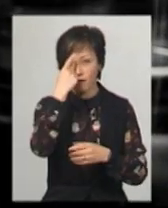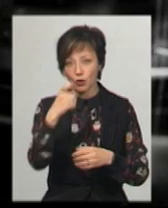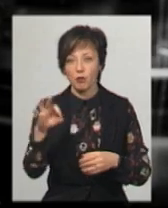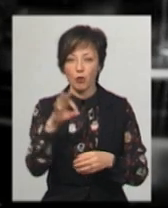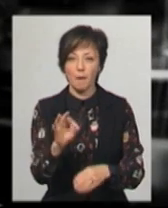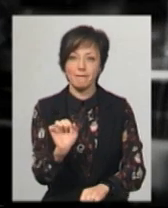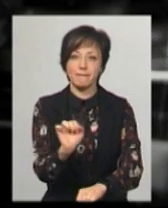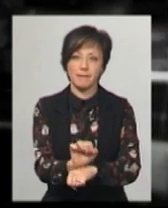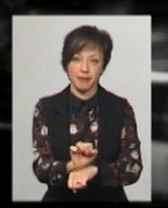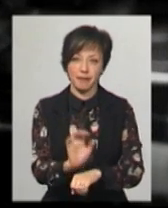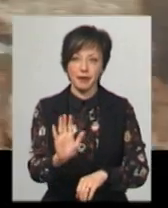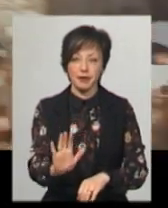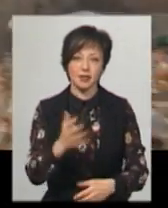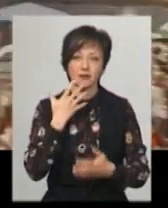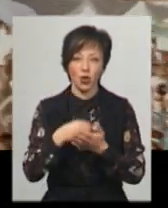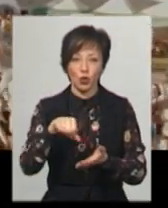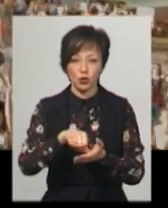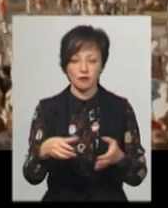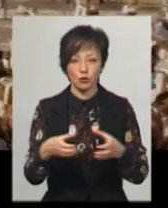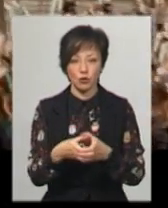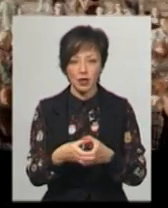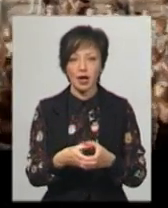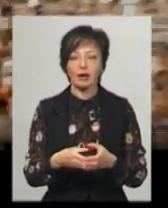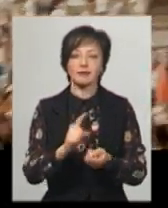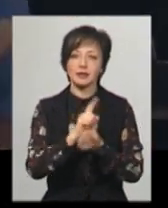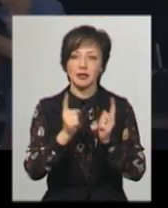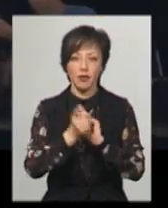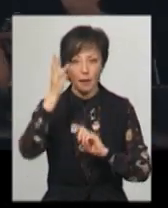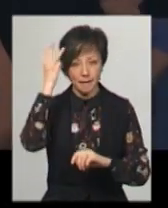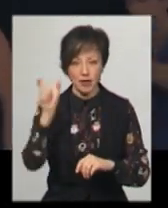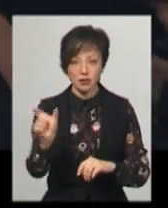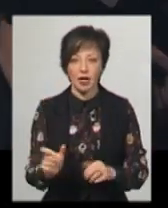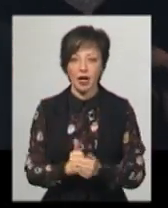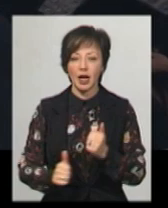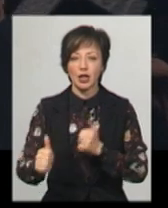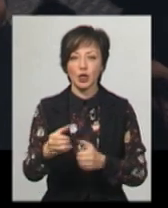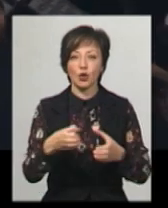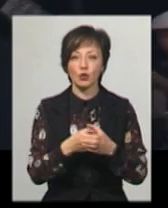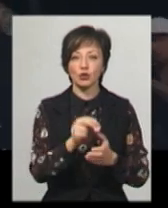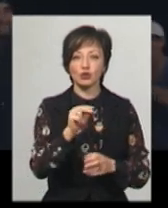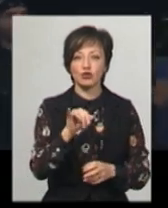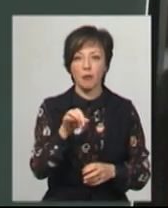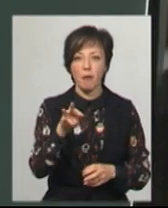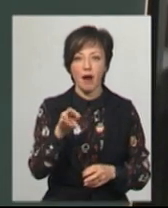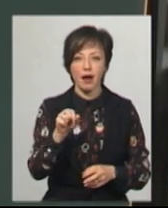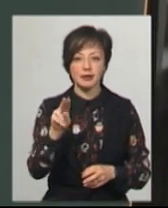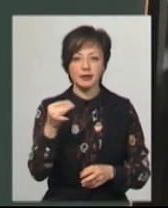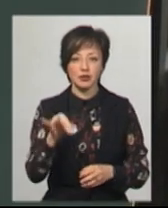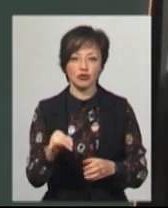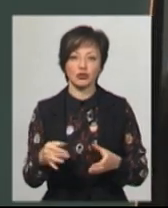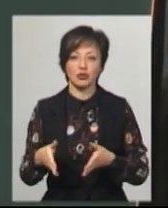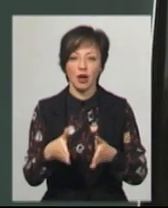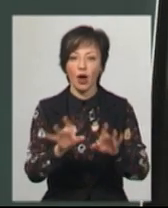про припинення своєї участі у гурті. Зрештою, ним став хмельничанин, лідер гурту «Чумацький шлях» Сергій Строян. Про це